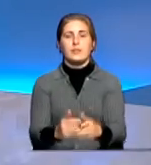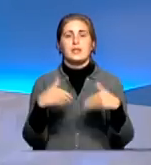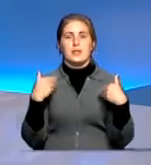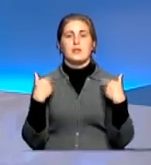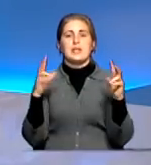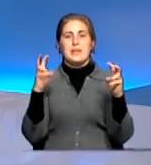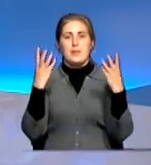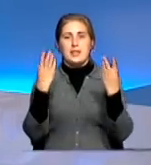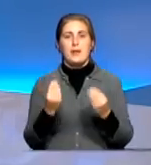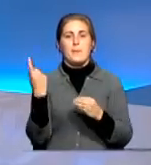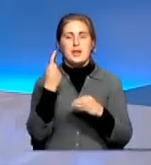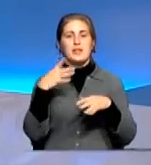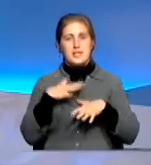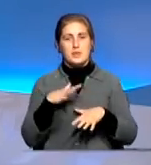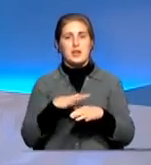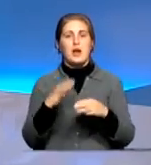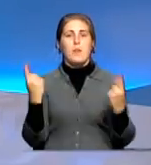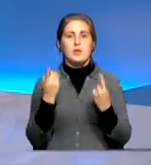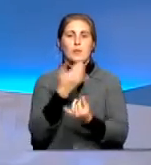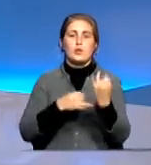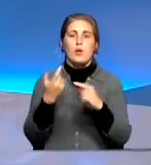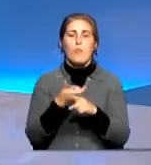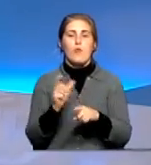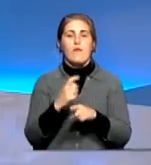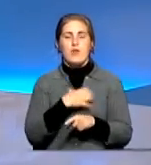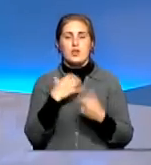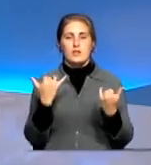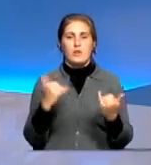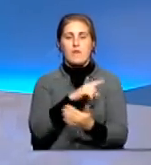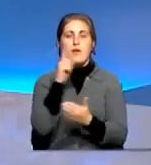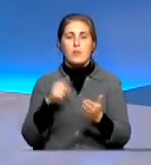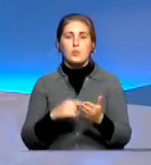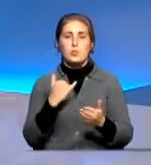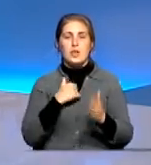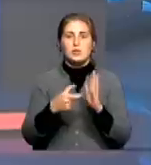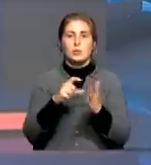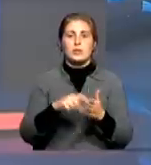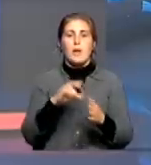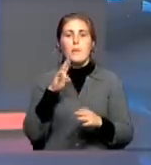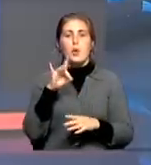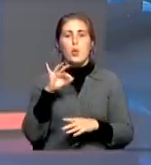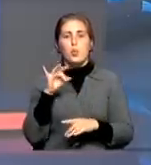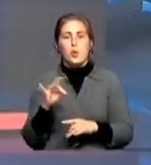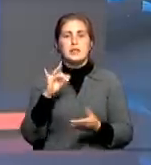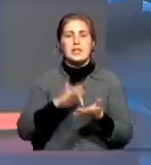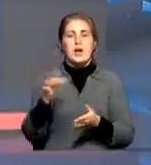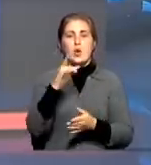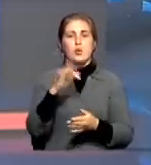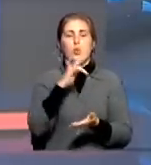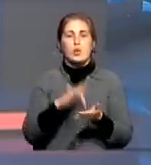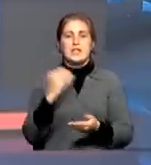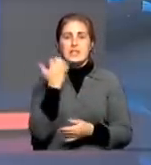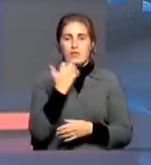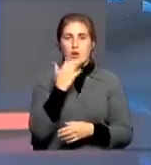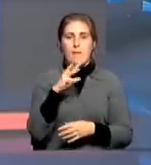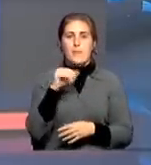Здравствуйте. Тема дня на Первом Крымском. Традиционно обсуждаем наиболее важные на сегодня вопросы. У нас в студии прокурор Центрального района города Симферополь